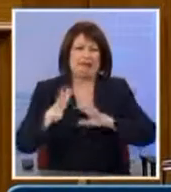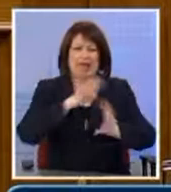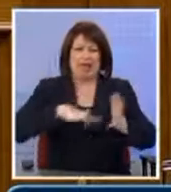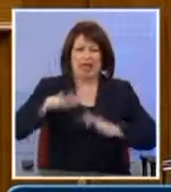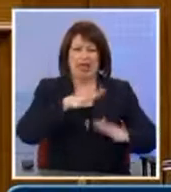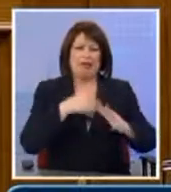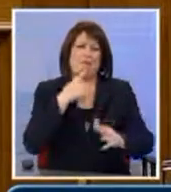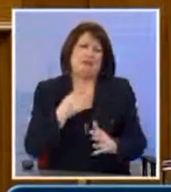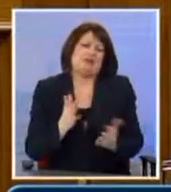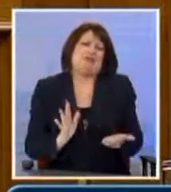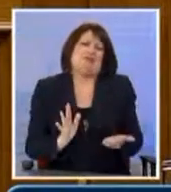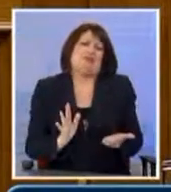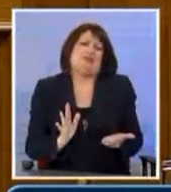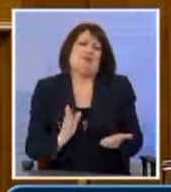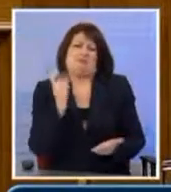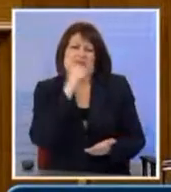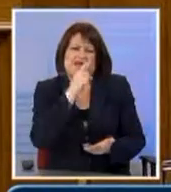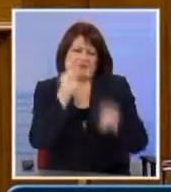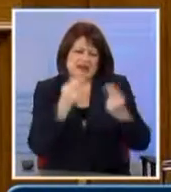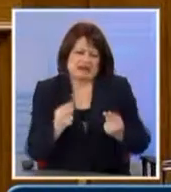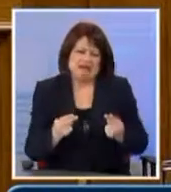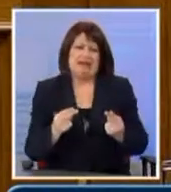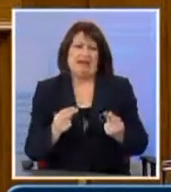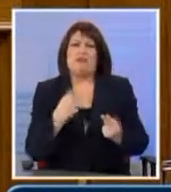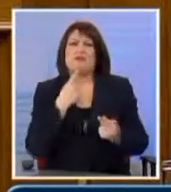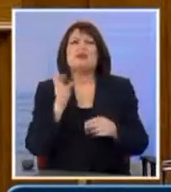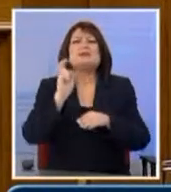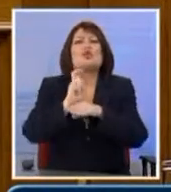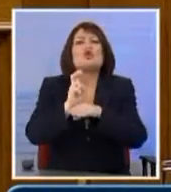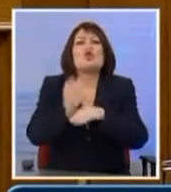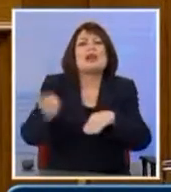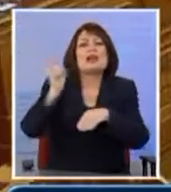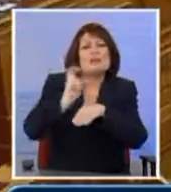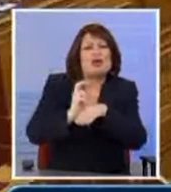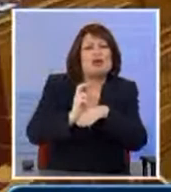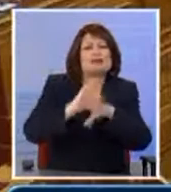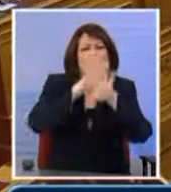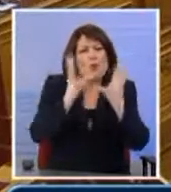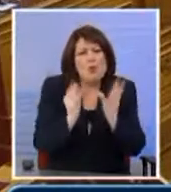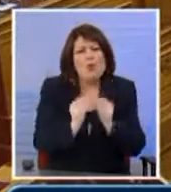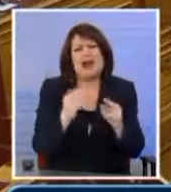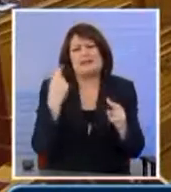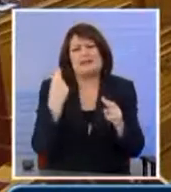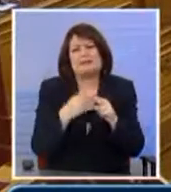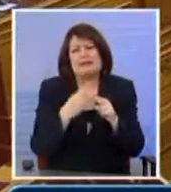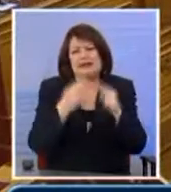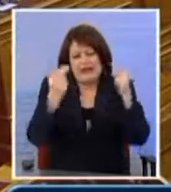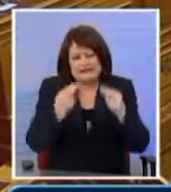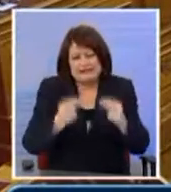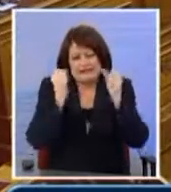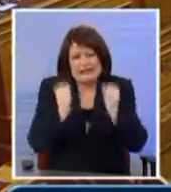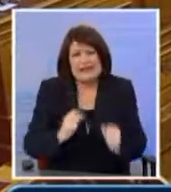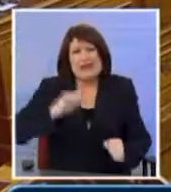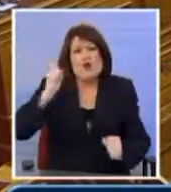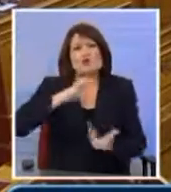Καμένο. Είναι με όλες, για το πρωτογενές πλεόνασμα, είναι με όλες τις βασικές αρχές που καταρτίζονται οι προϋπολογισμοί